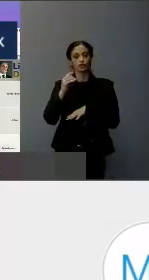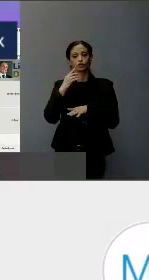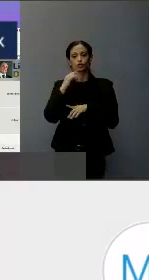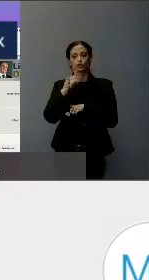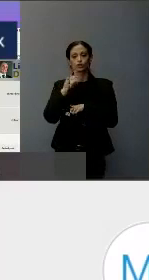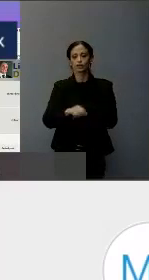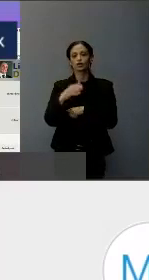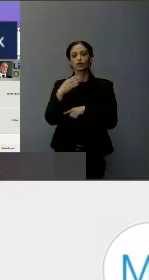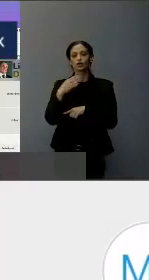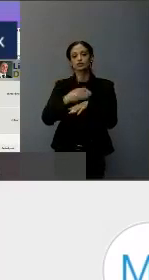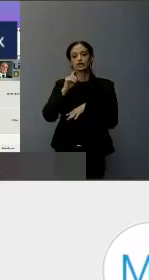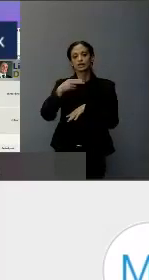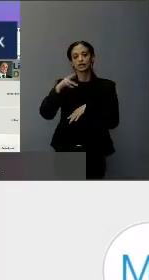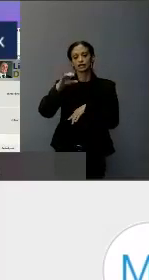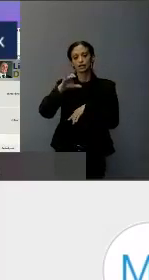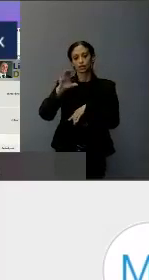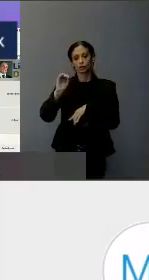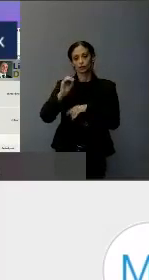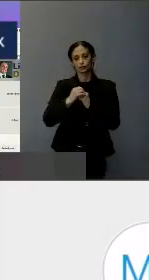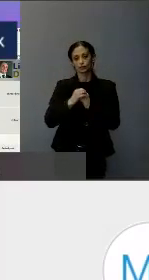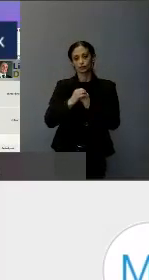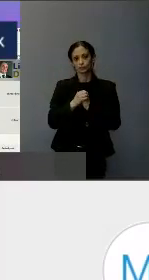consigliere grillo